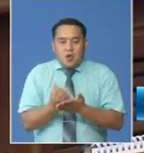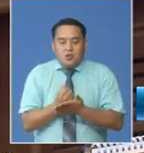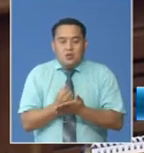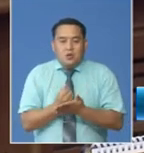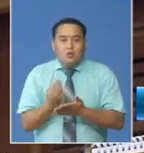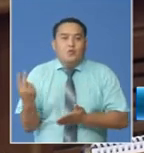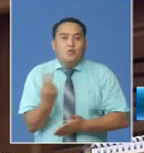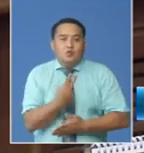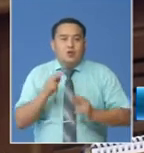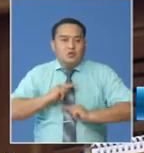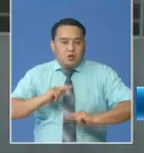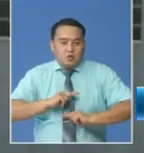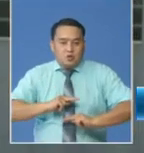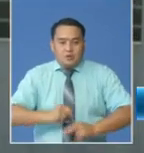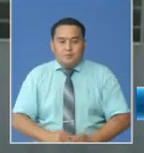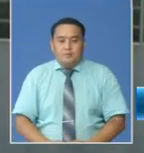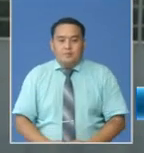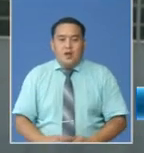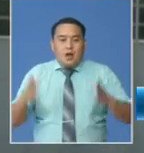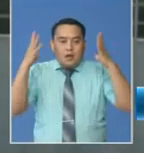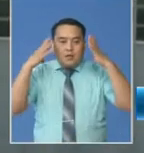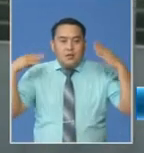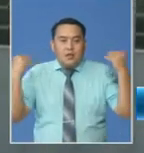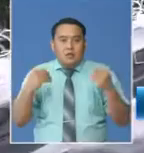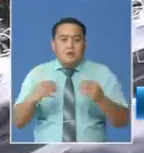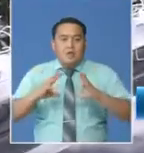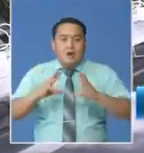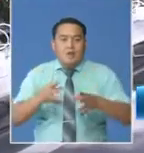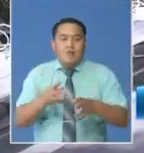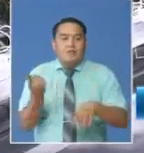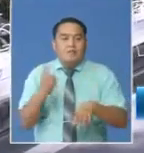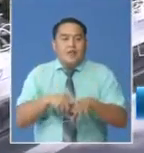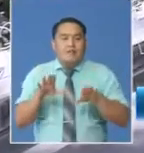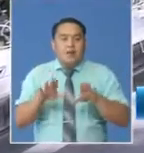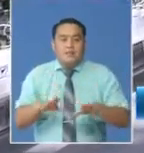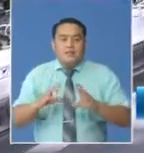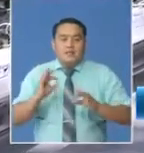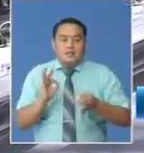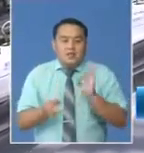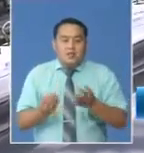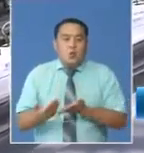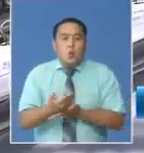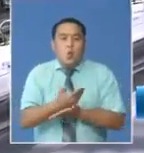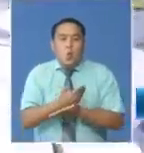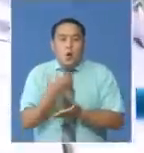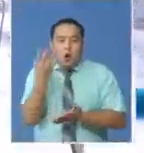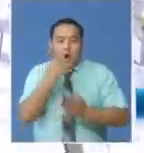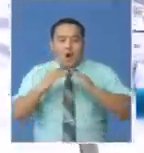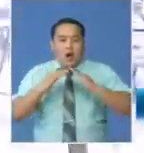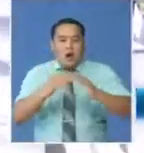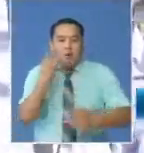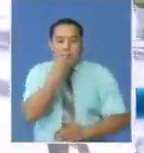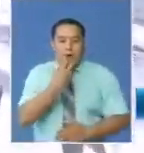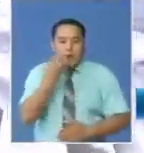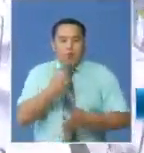модель двустороннего сотрудничества. Нидерланды – мировой лидер в тепличном хозяйстве. Средний объем урожая в теплице, к примеру, томатов, они